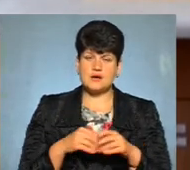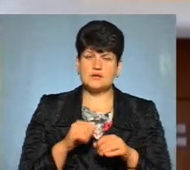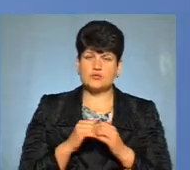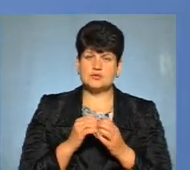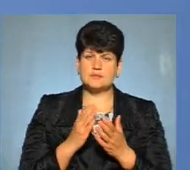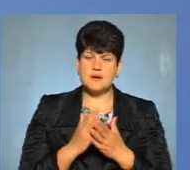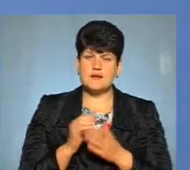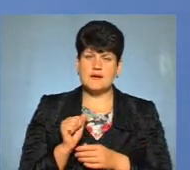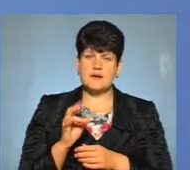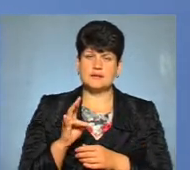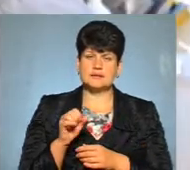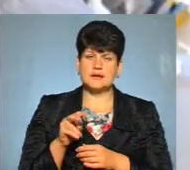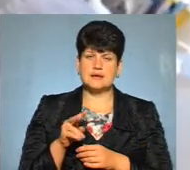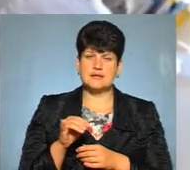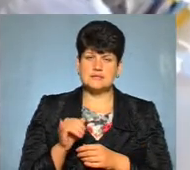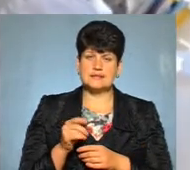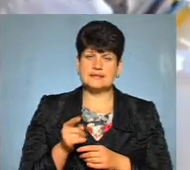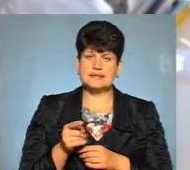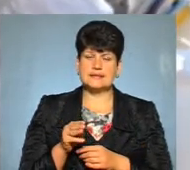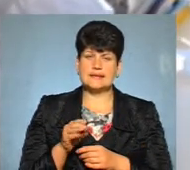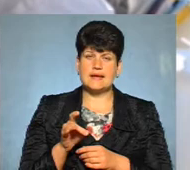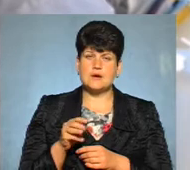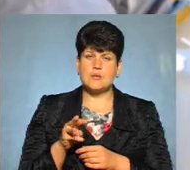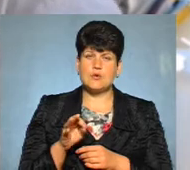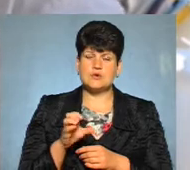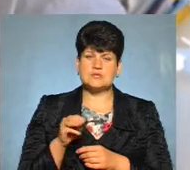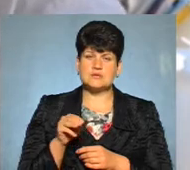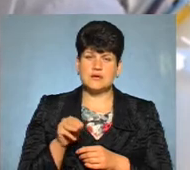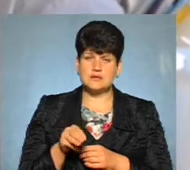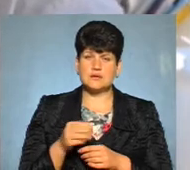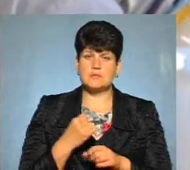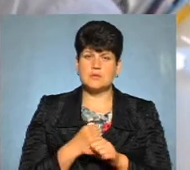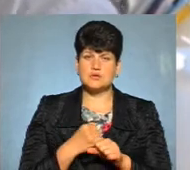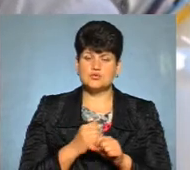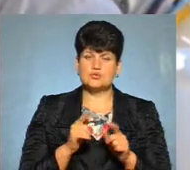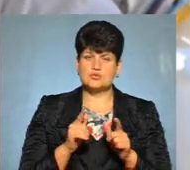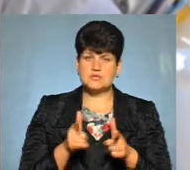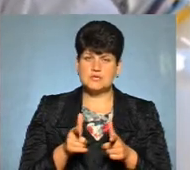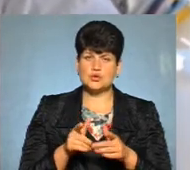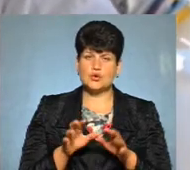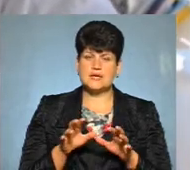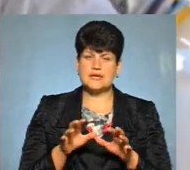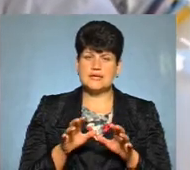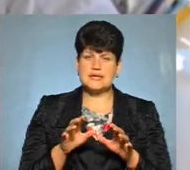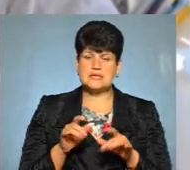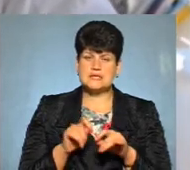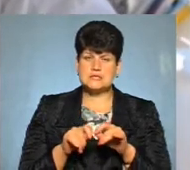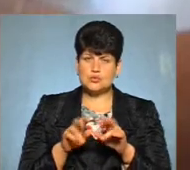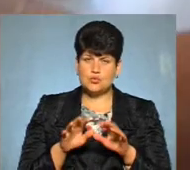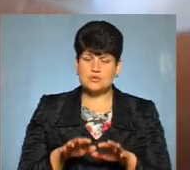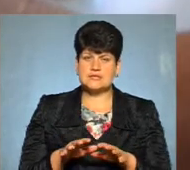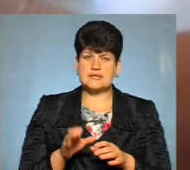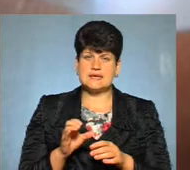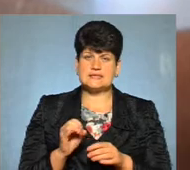аналізатора, термостата, промивача. Працюємо згідно інструкції на сертифікованих